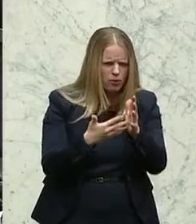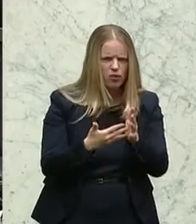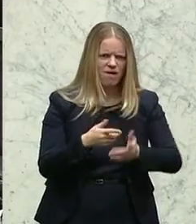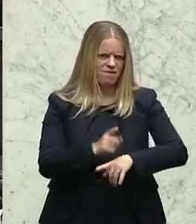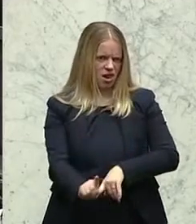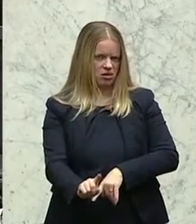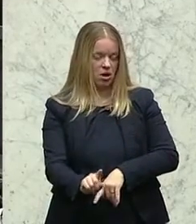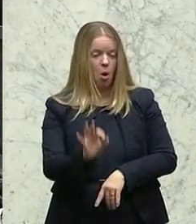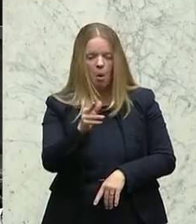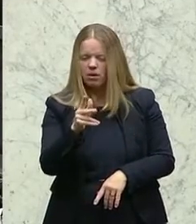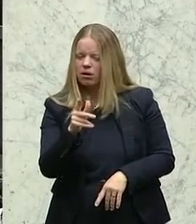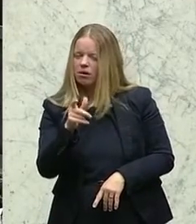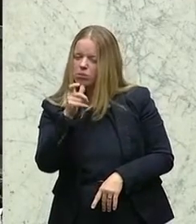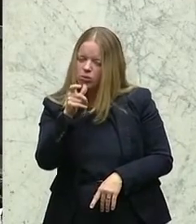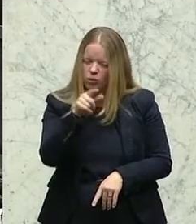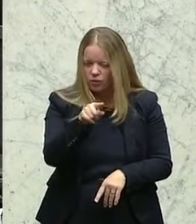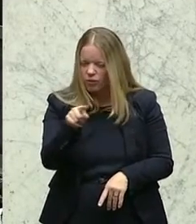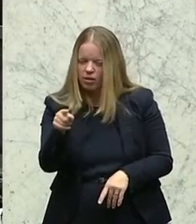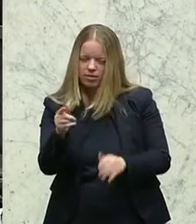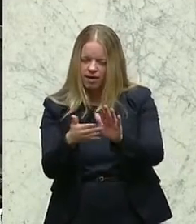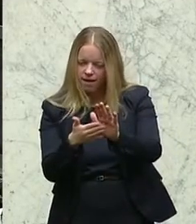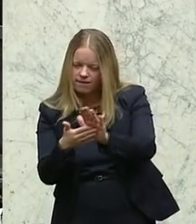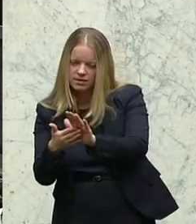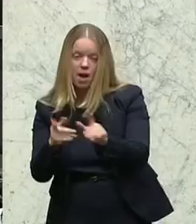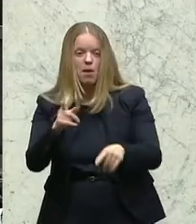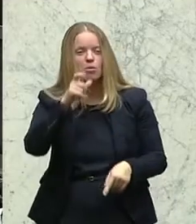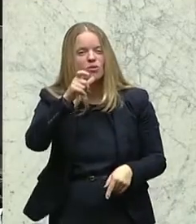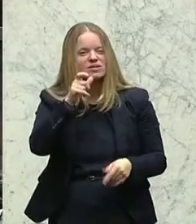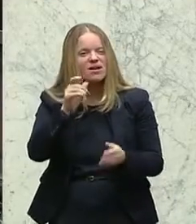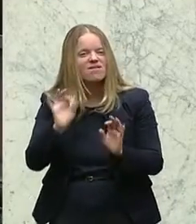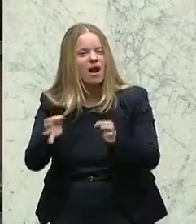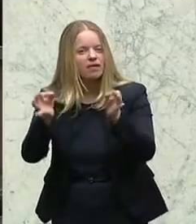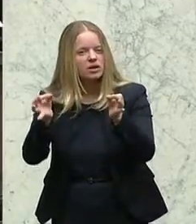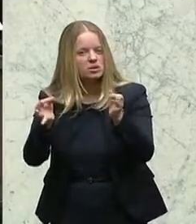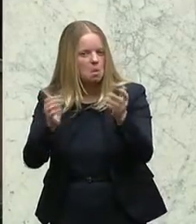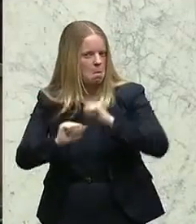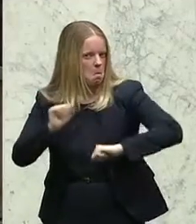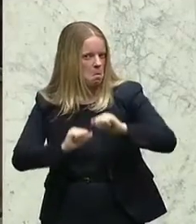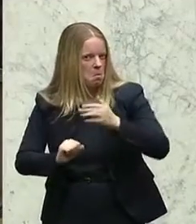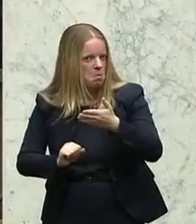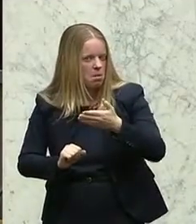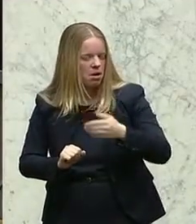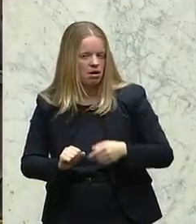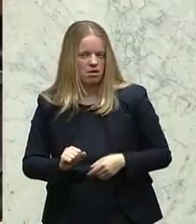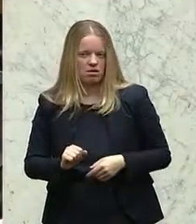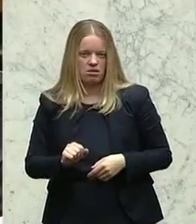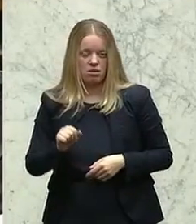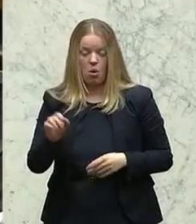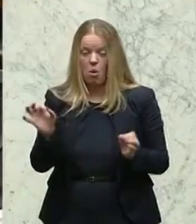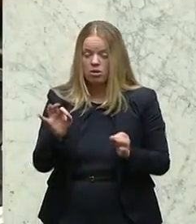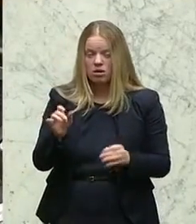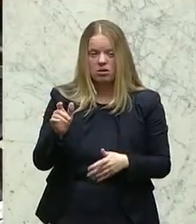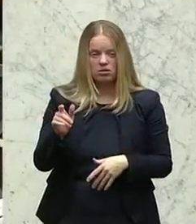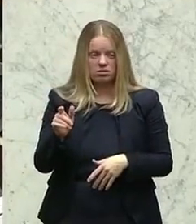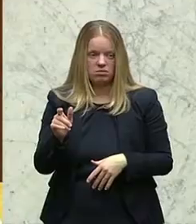des Erbringens der notwendigen Nachweise, mangelnde Berufsqualifikation eine schwerwiegende Beeinträchtigung